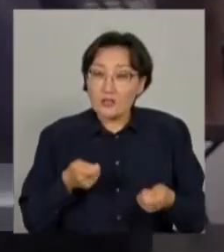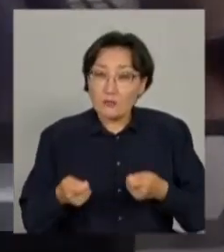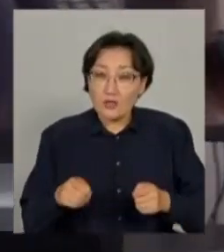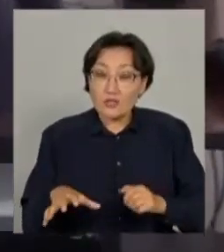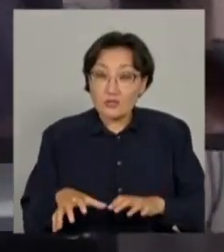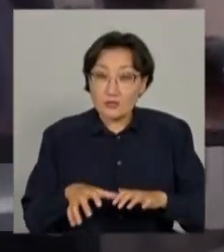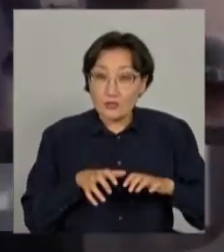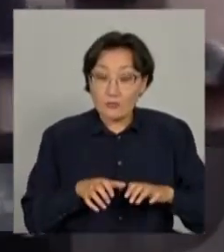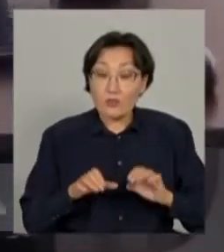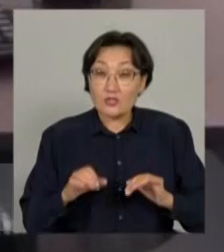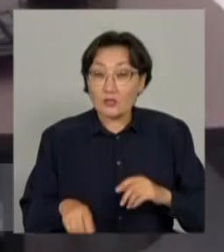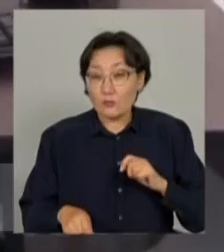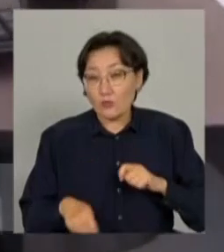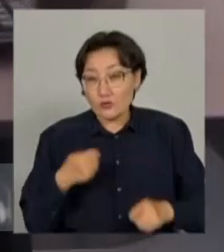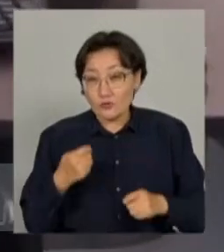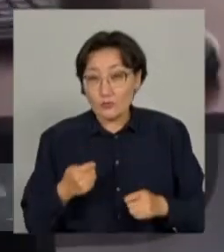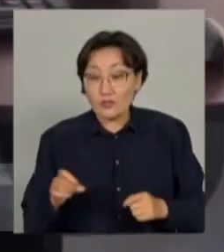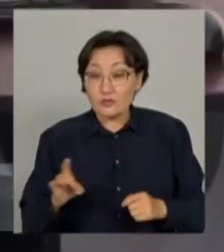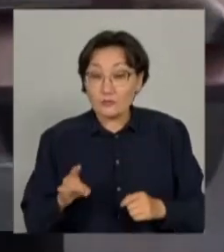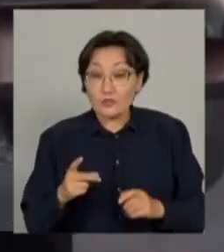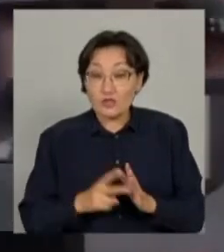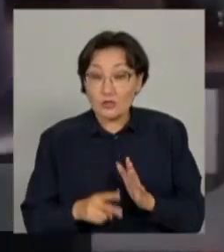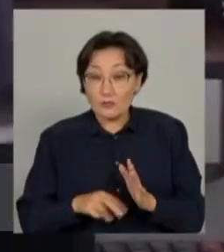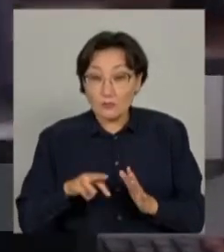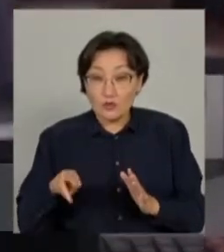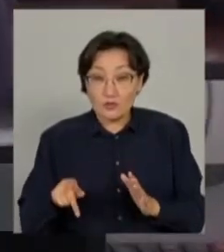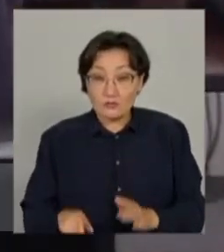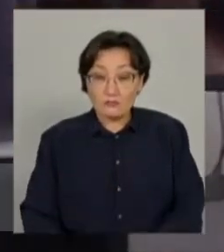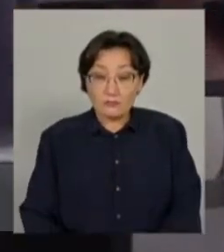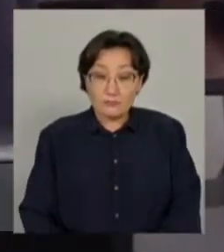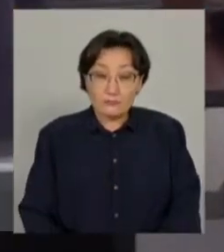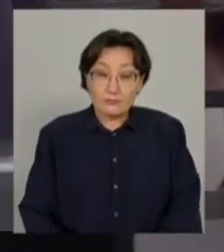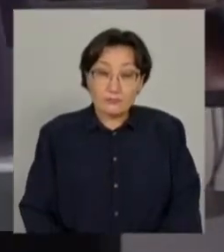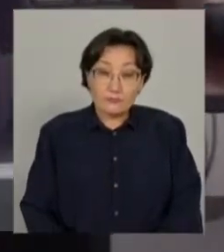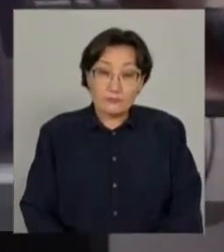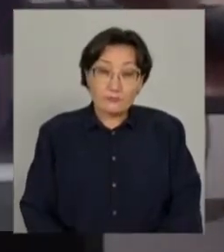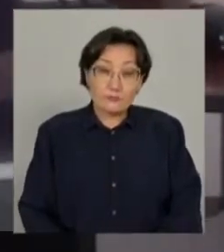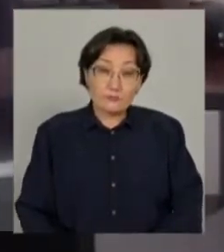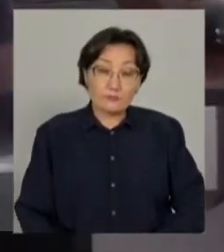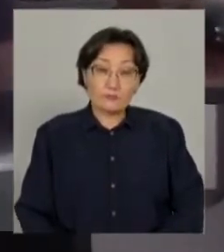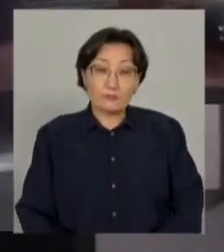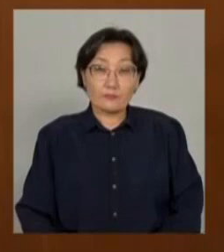Заңсыз әрекеттерден мемлекетке келтірілген шығын көлемі 70 миллион теңгені құрайды.